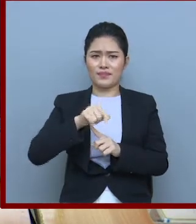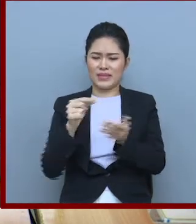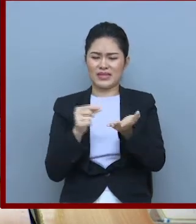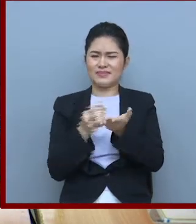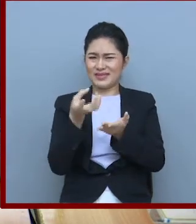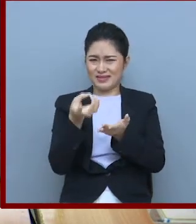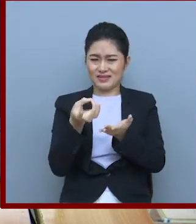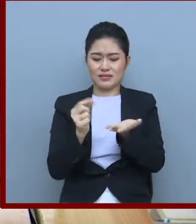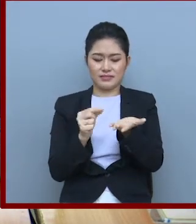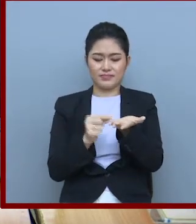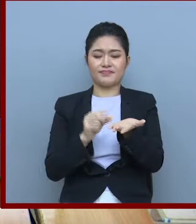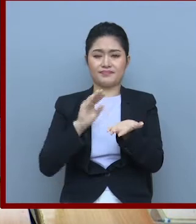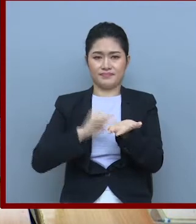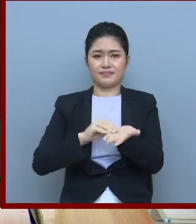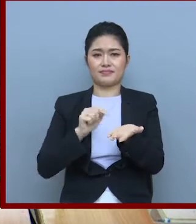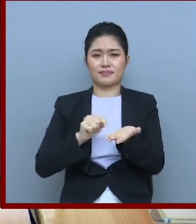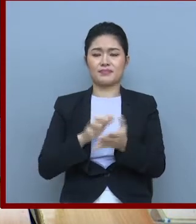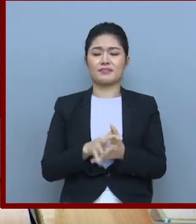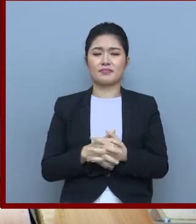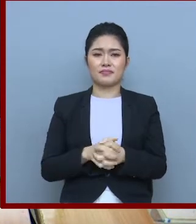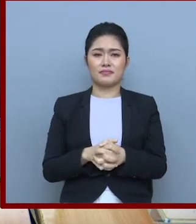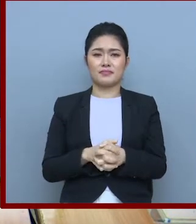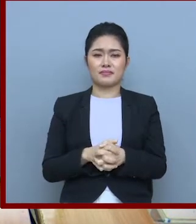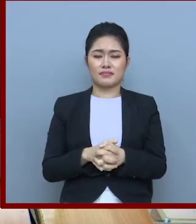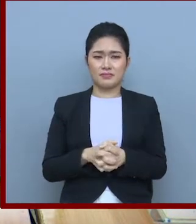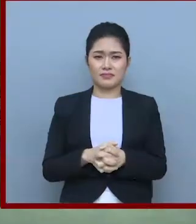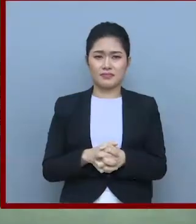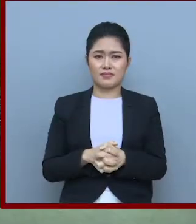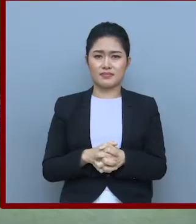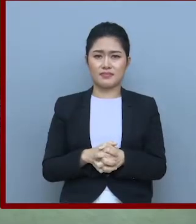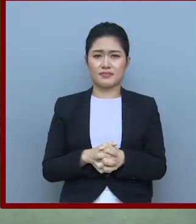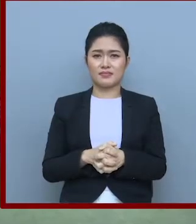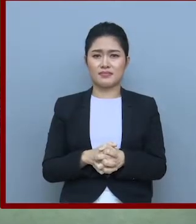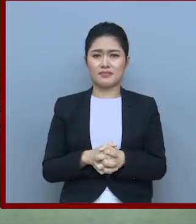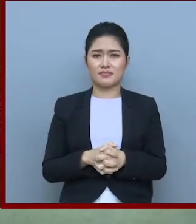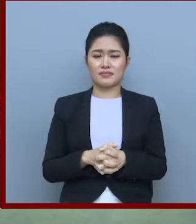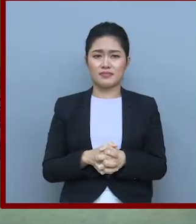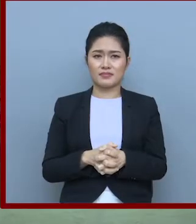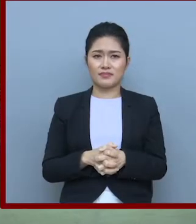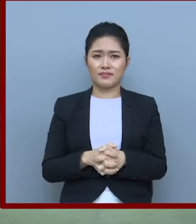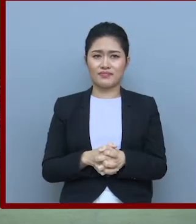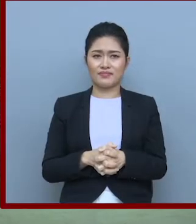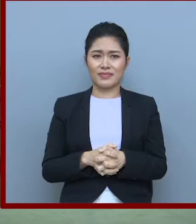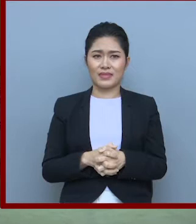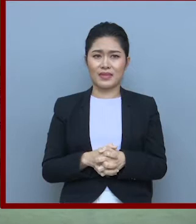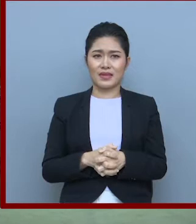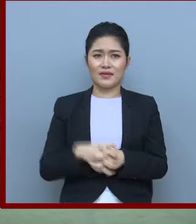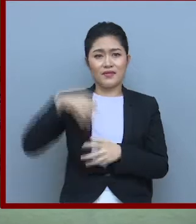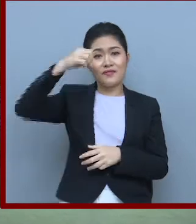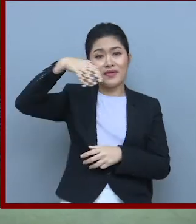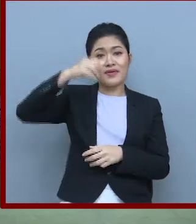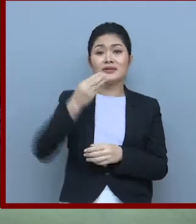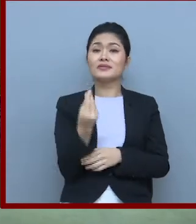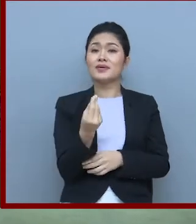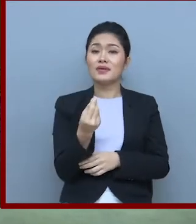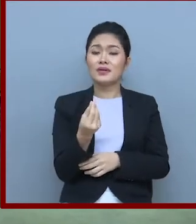ชิปอยู่ตรงนี้แล้วก็ไฟเลี้ยงนะครับก็คือ